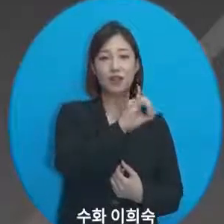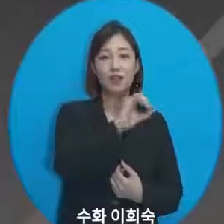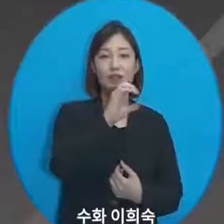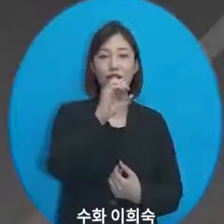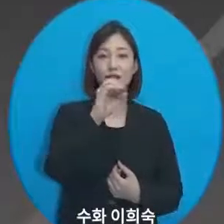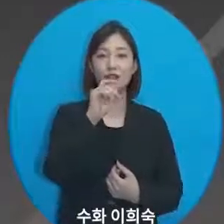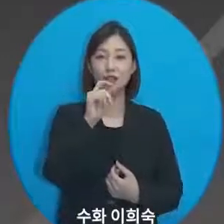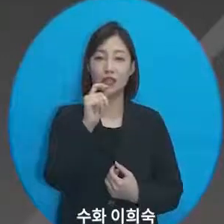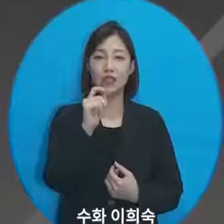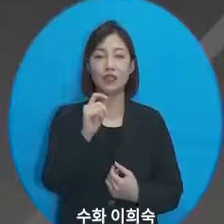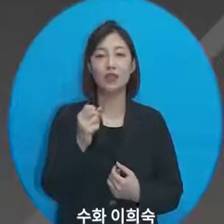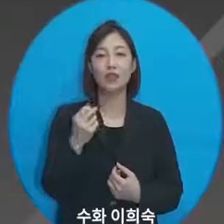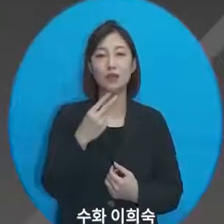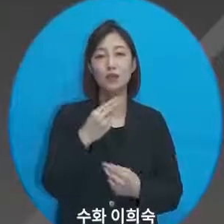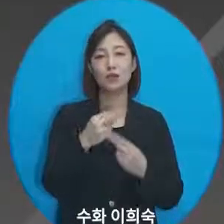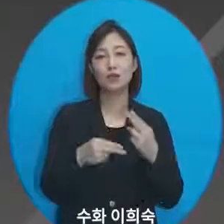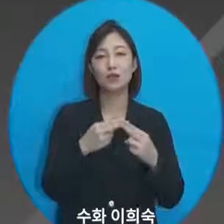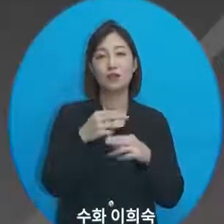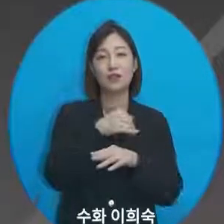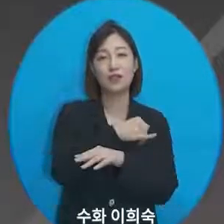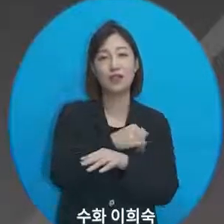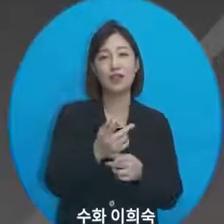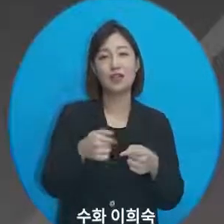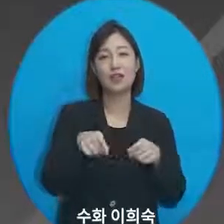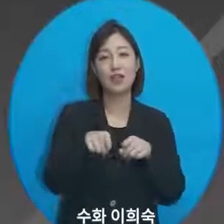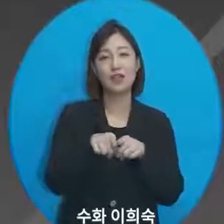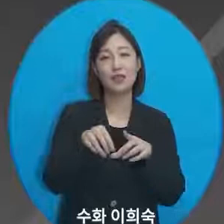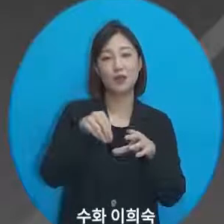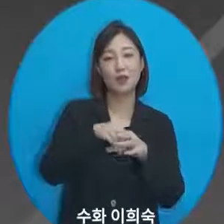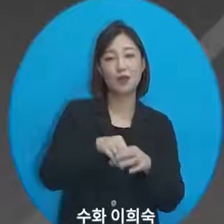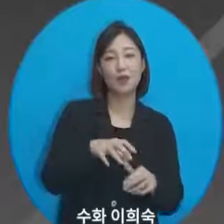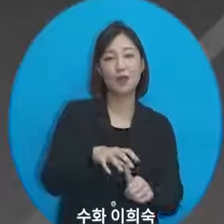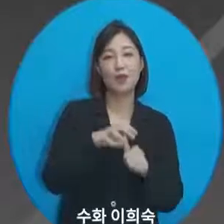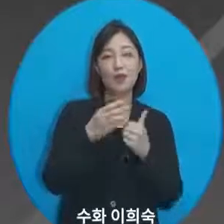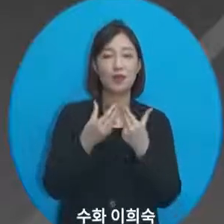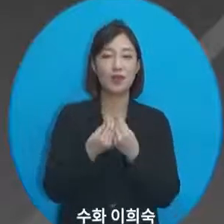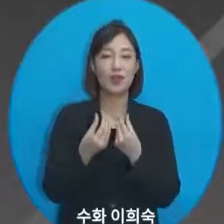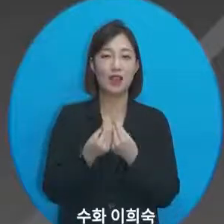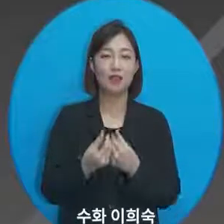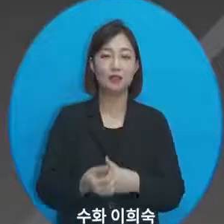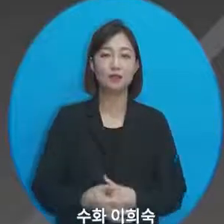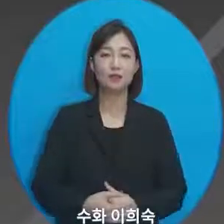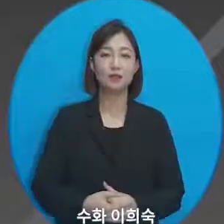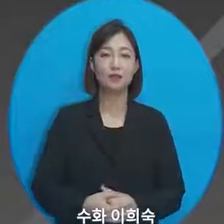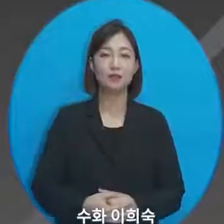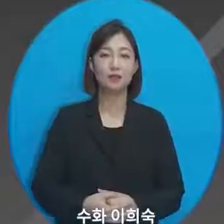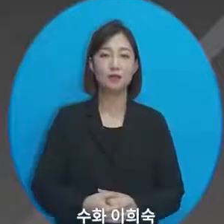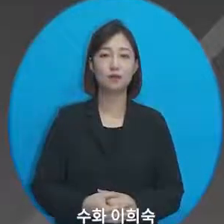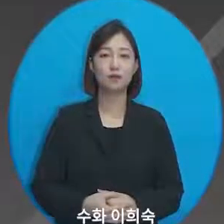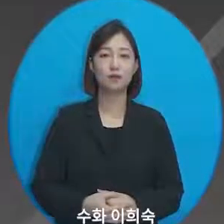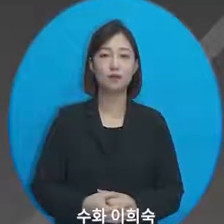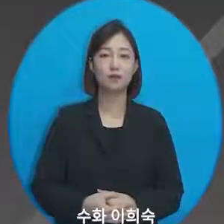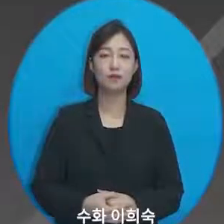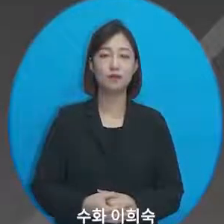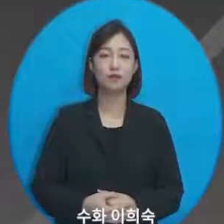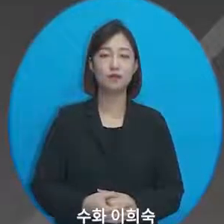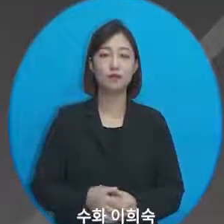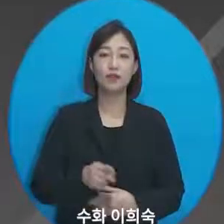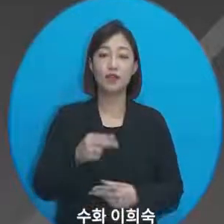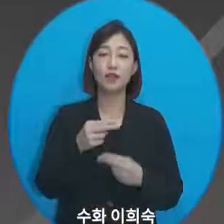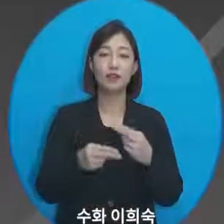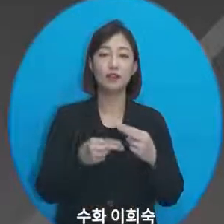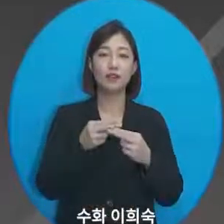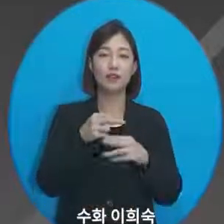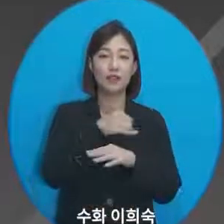충분히 정보를 전달할 수 있는 방향으로 나아갈 수 있다라고 이야기할 수가 있습니다. 바로 이제 이러한